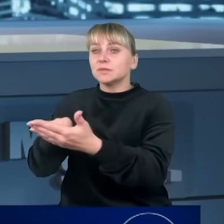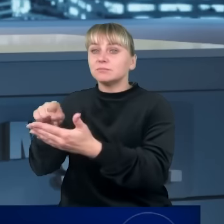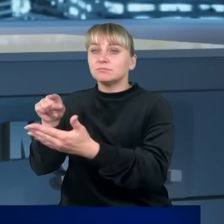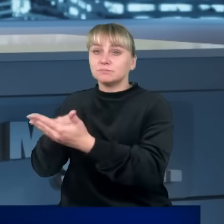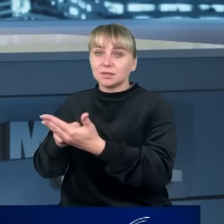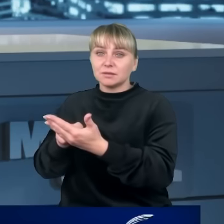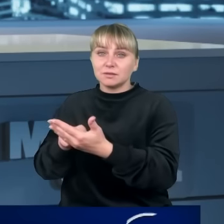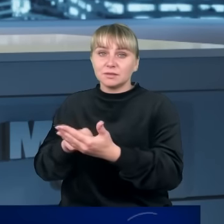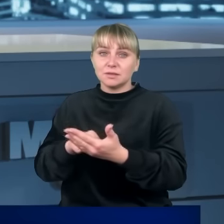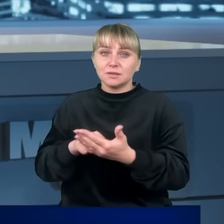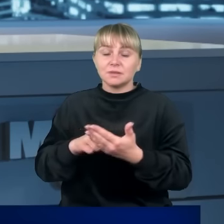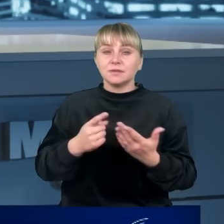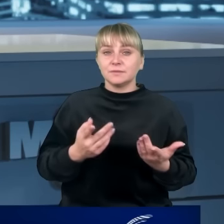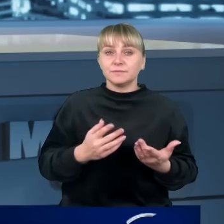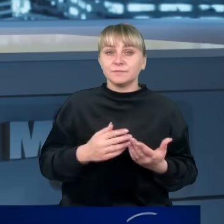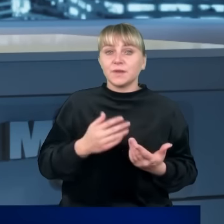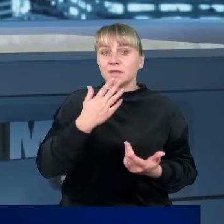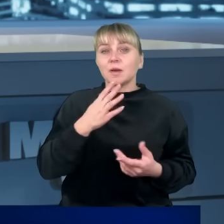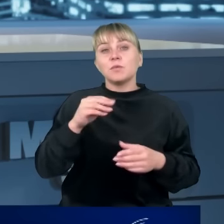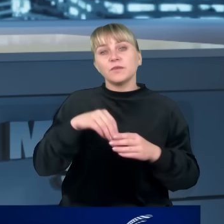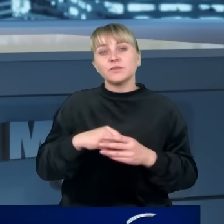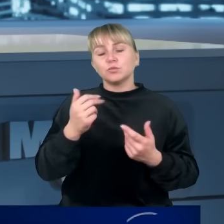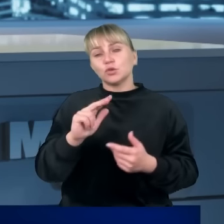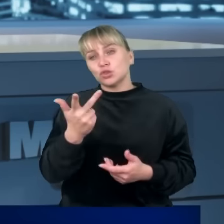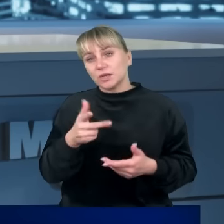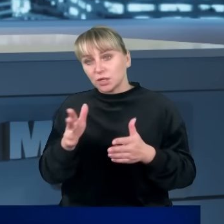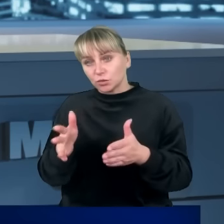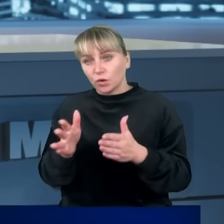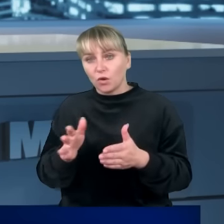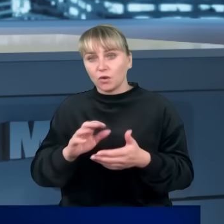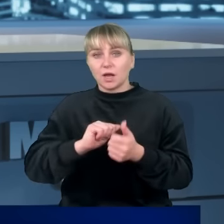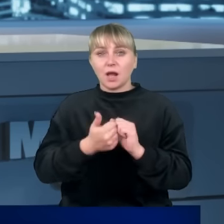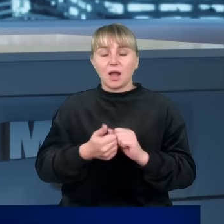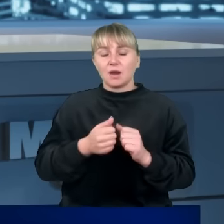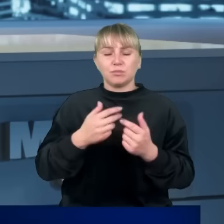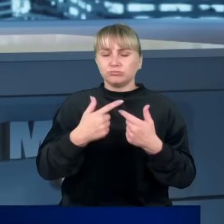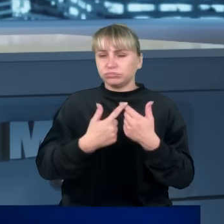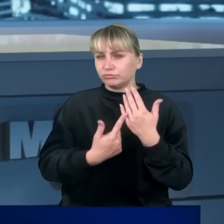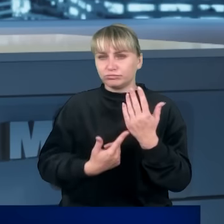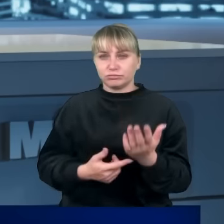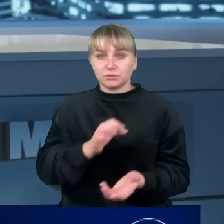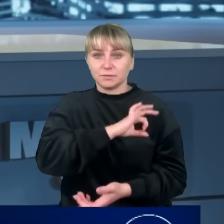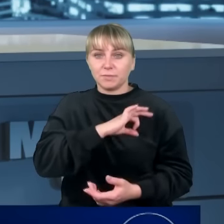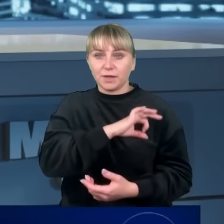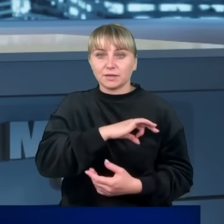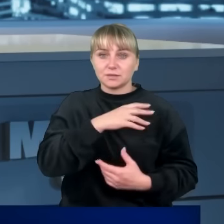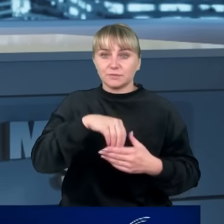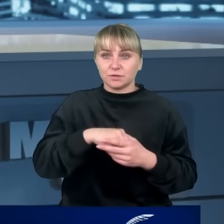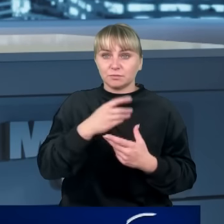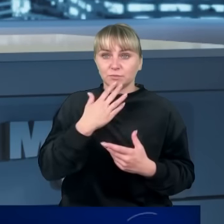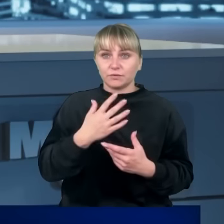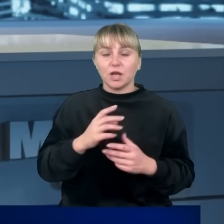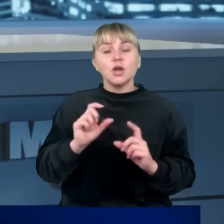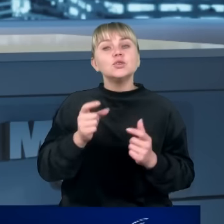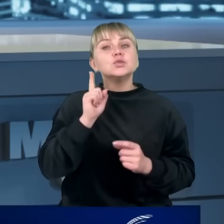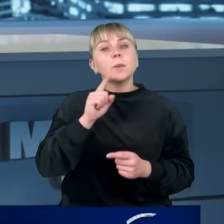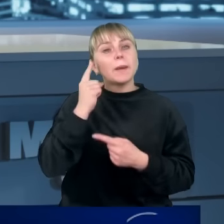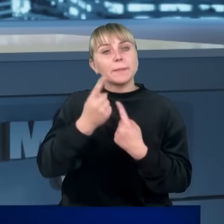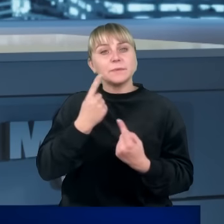innego elektoratu. Mówię tu o trzeciej drodze, mówię tu o PSL-u i tak dalej, nie? Więc co by Pan sądził o tym,